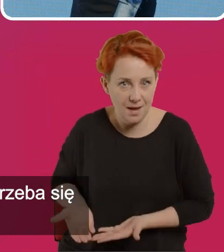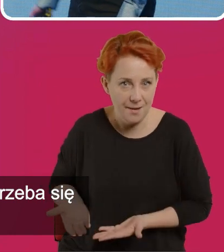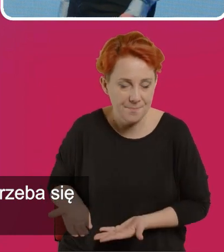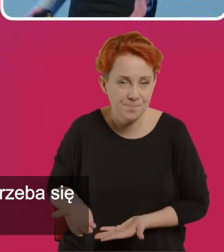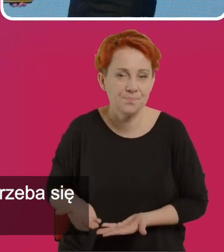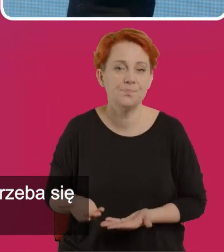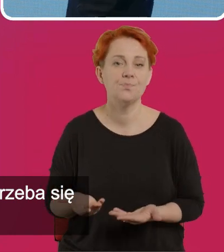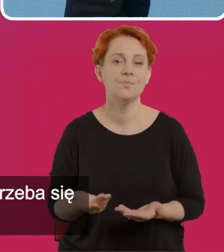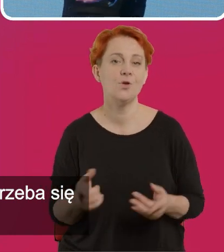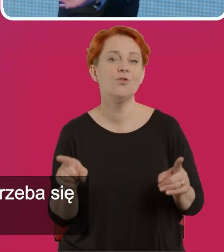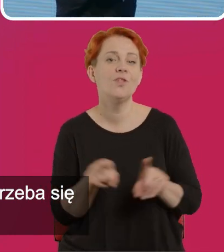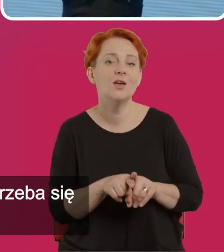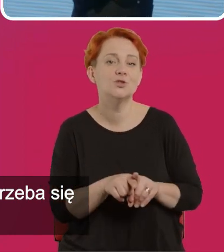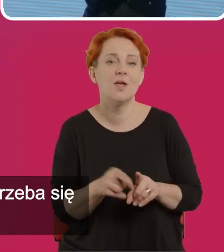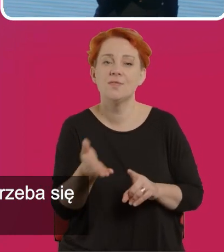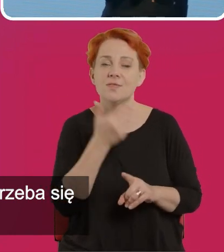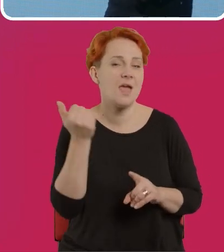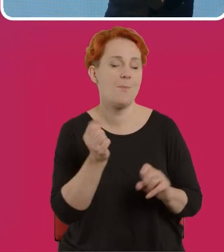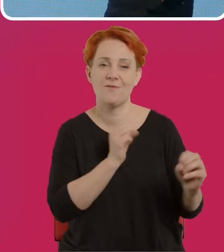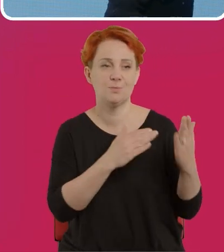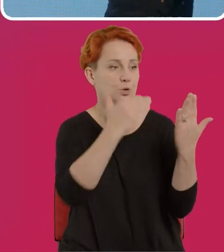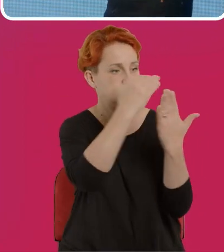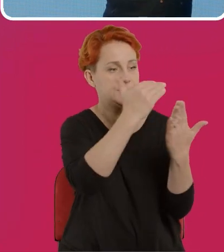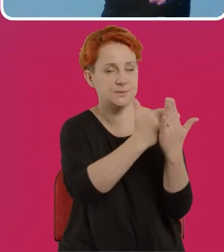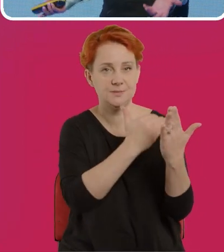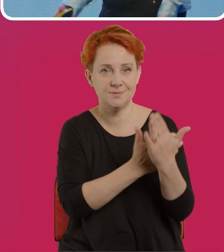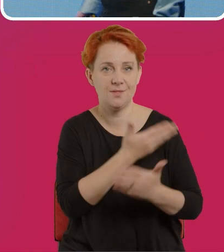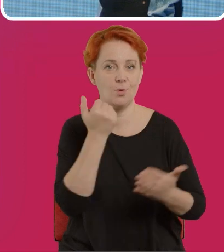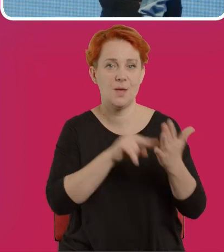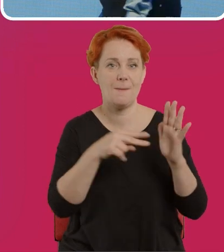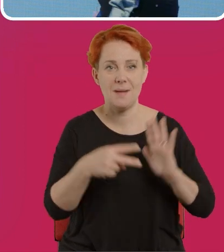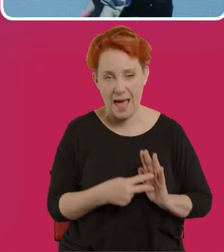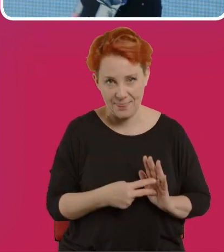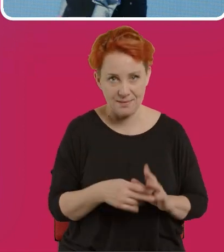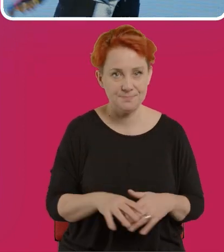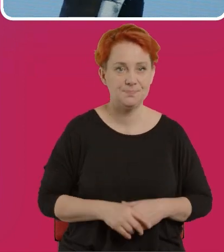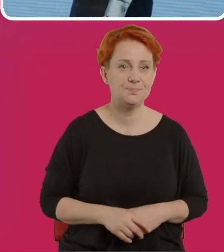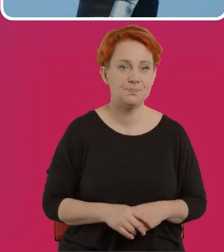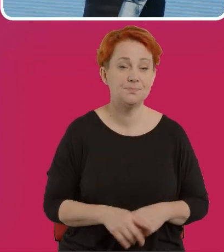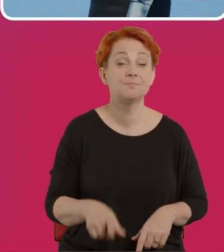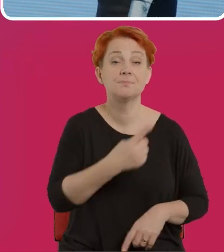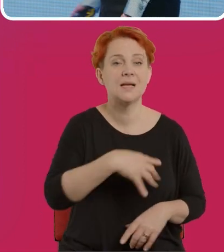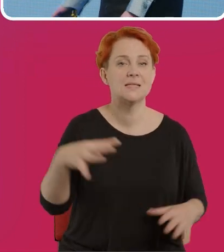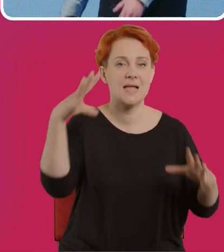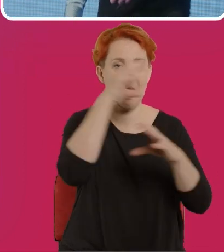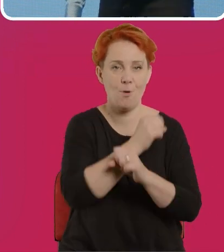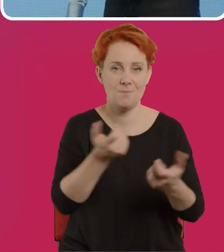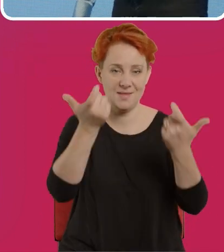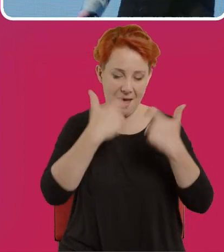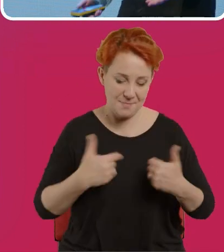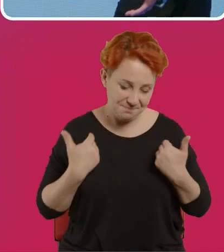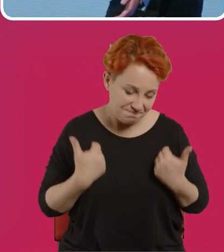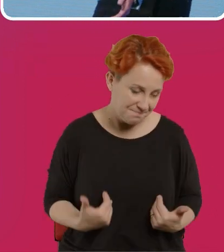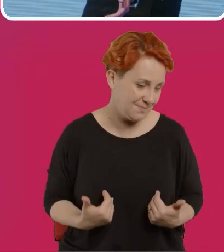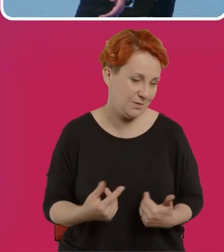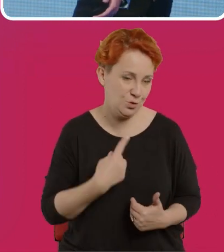a już na pewno nie w sposób żaden usystematyzowany, no nie ma na to planu po prostu. Zapominamy o sobie. O tym, że w